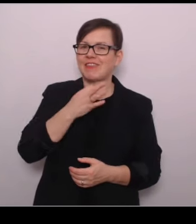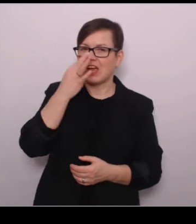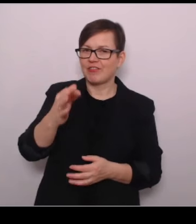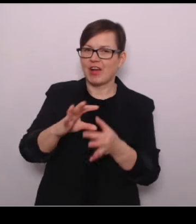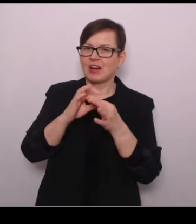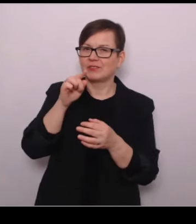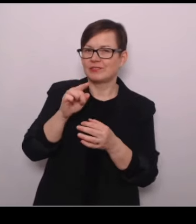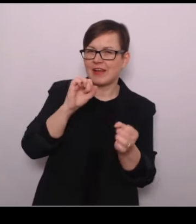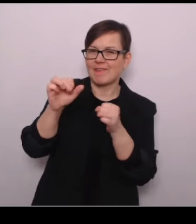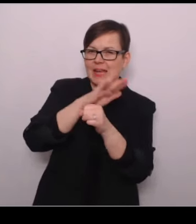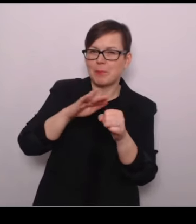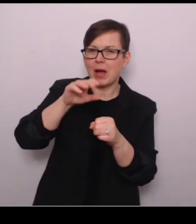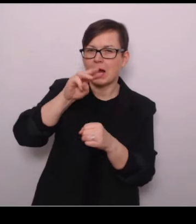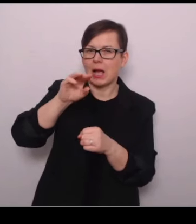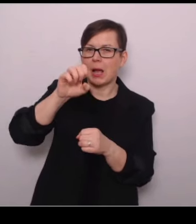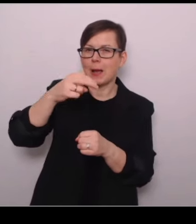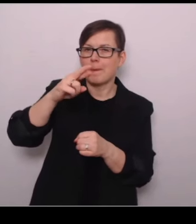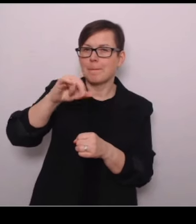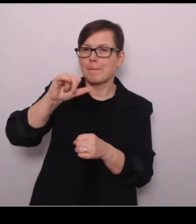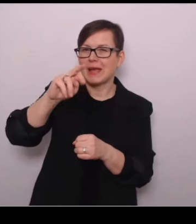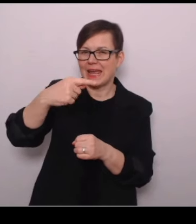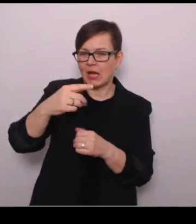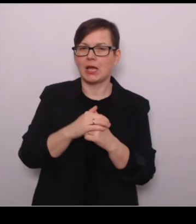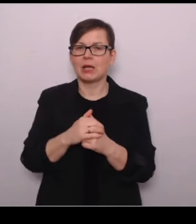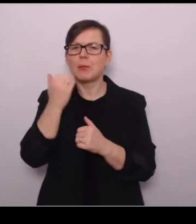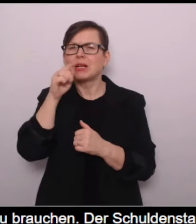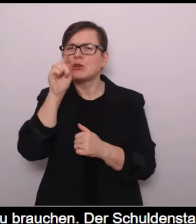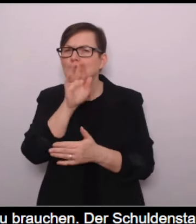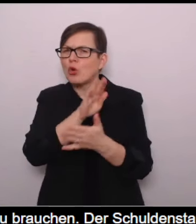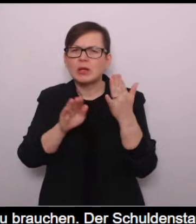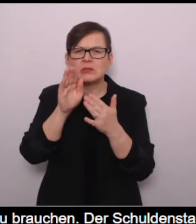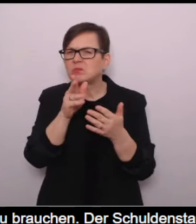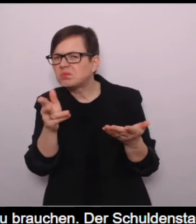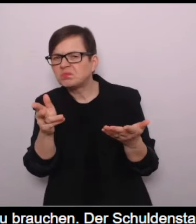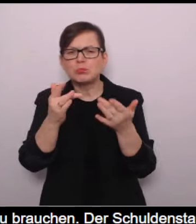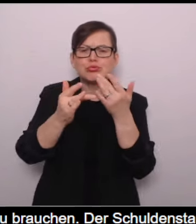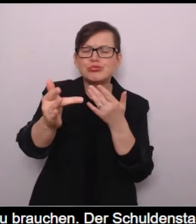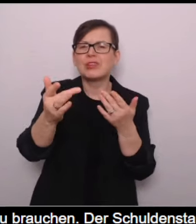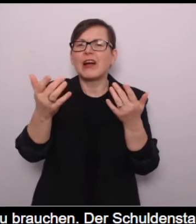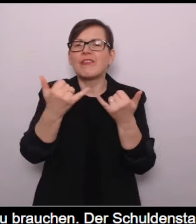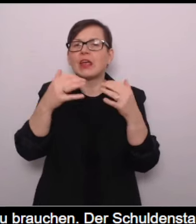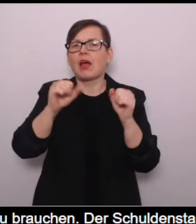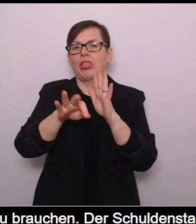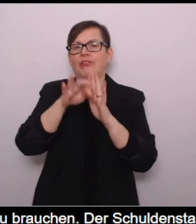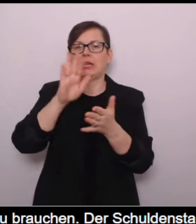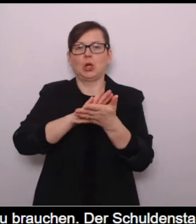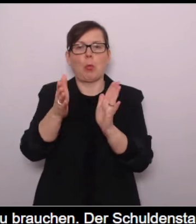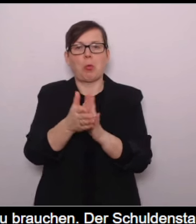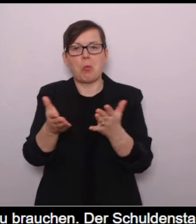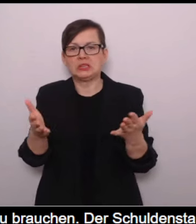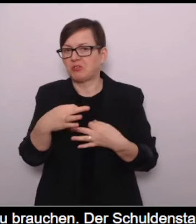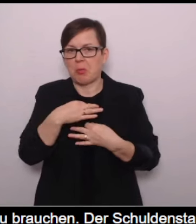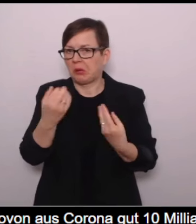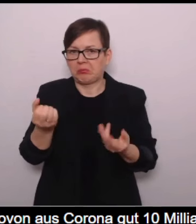Christoph Lang von RTL. Ich hätte zwei Fragen bitte. Das eine zum Mehrring. Können Sie da ein bisschen konkreter sagen, wo Sie da